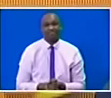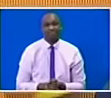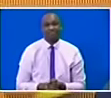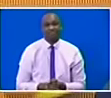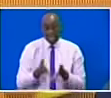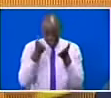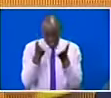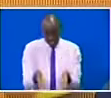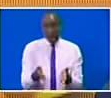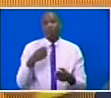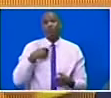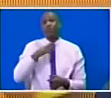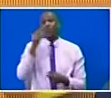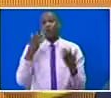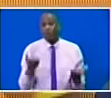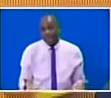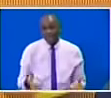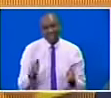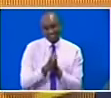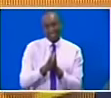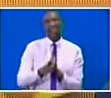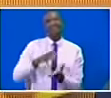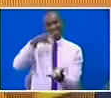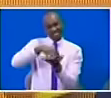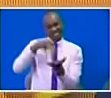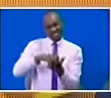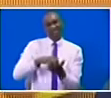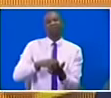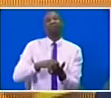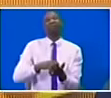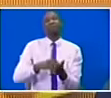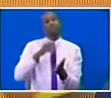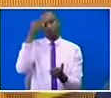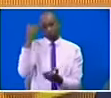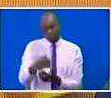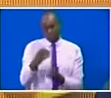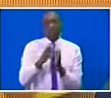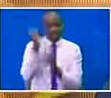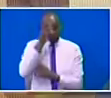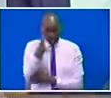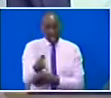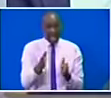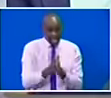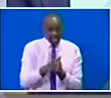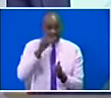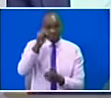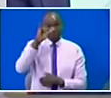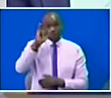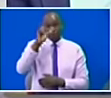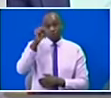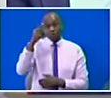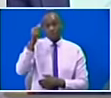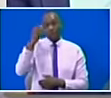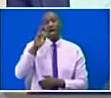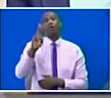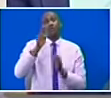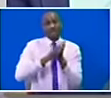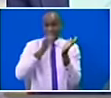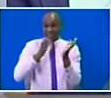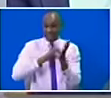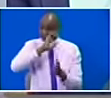Moja kwa moja nakurudisha hadi katika kituo cha treni cha Nairobi ambacho kiko katika eneo la Syokimau, kaunti ya